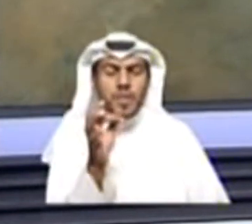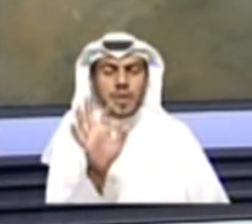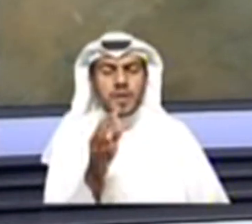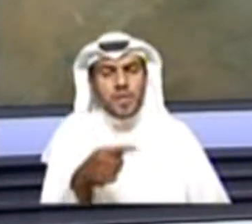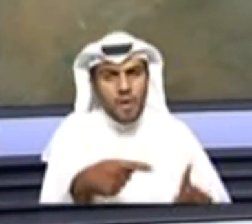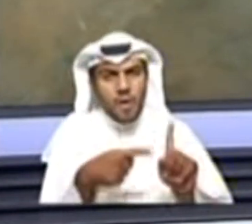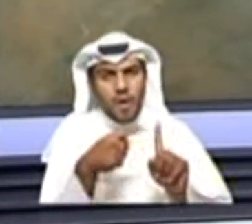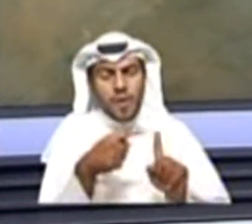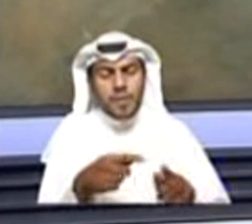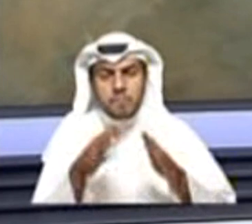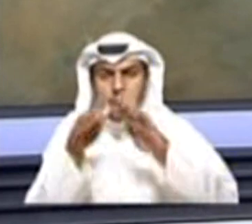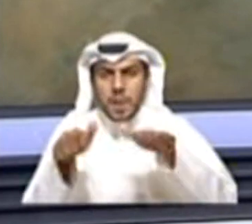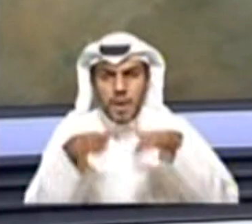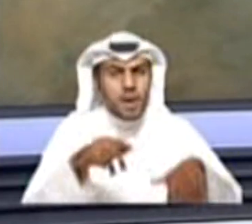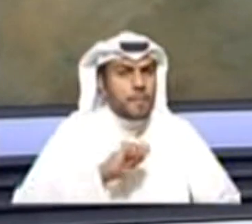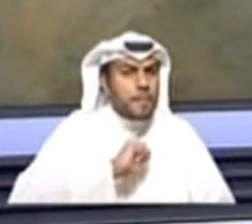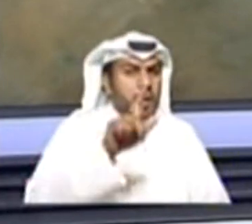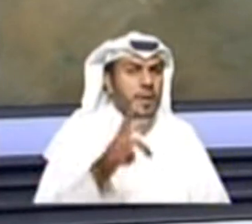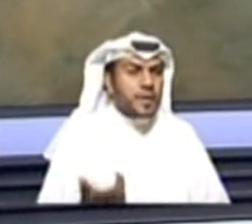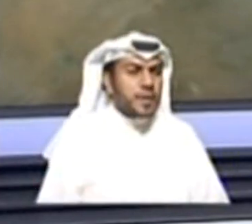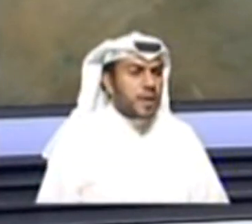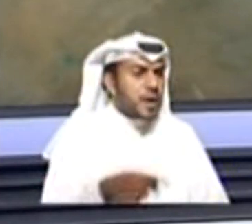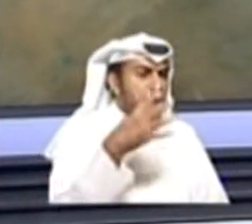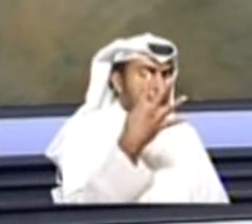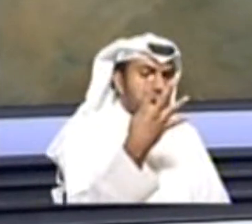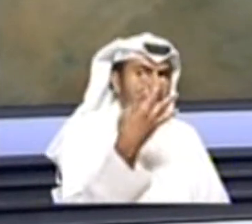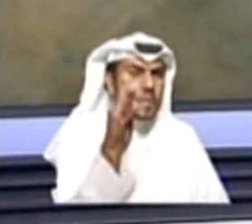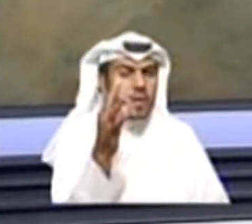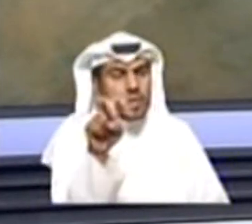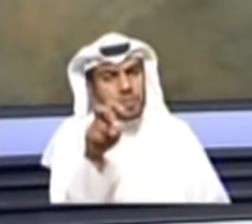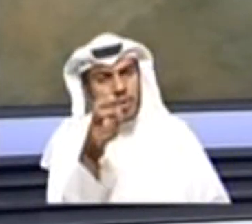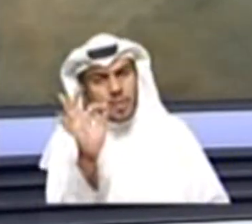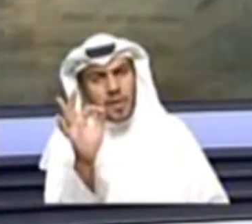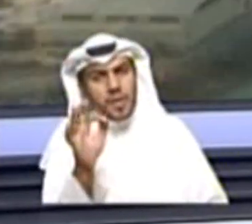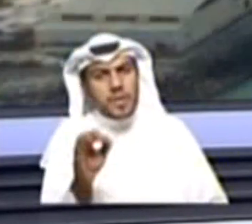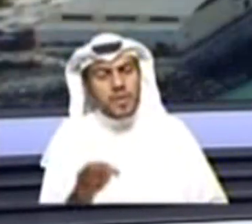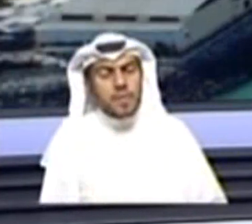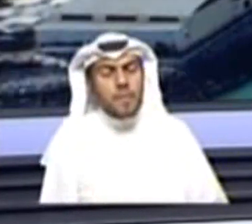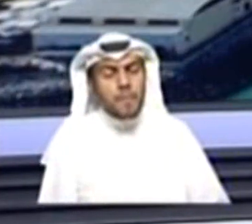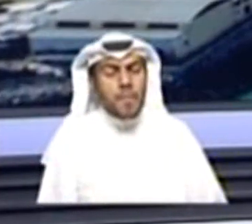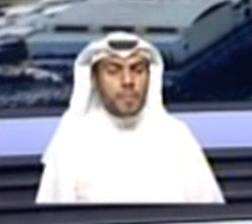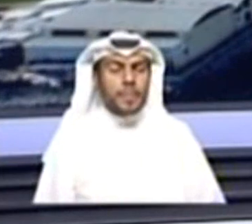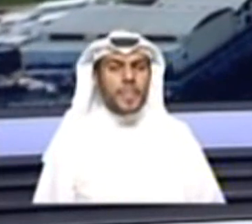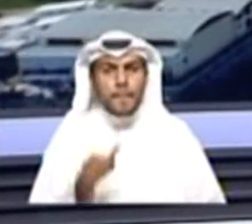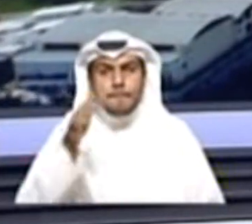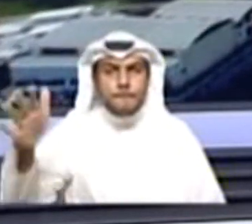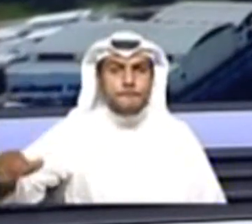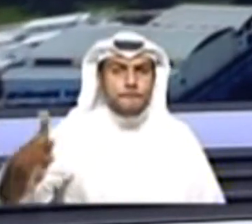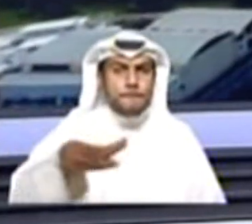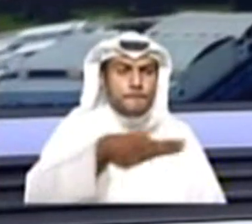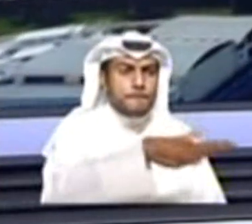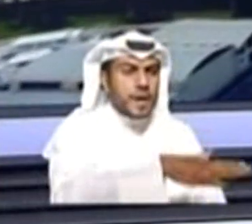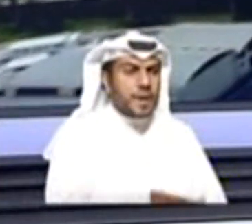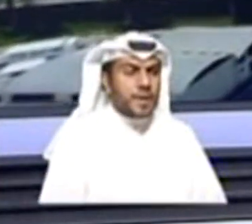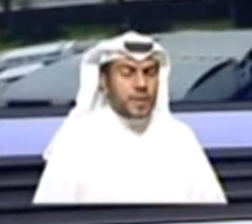على المناطق الصحراويه تراوح ما بين ال 34 وال 38 درجه مئويه. حاله البحر متوقع ان شاء الله